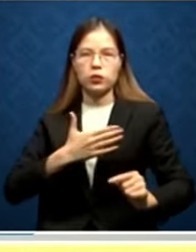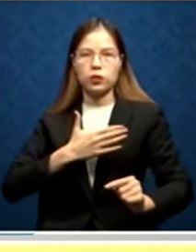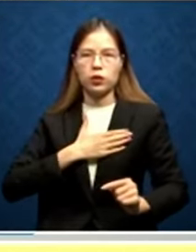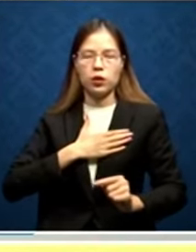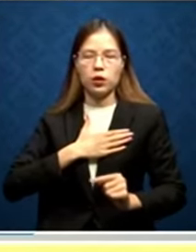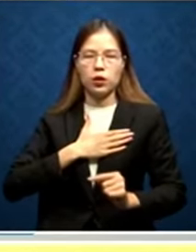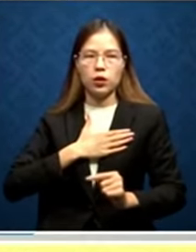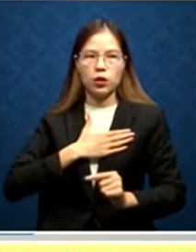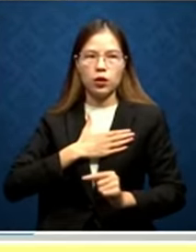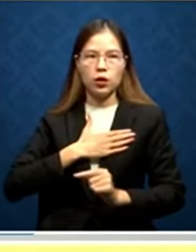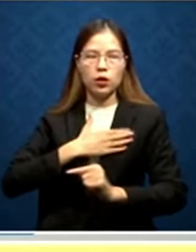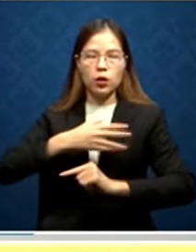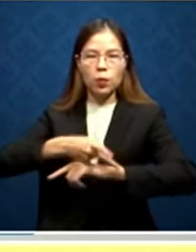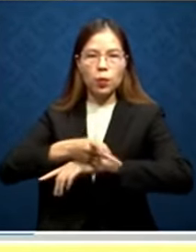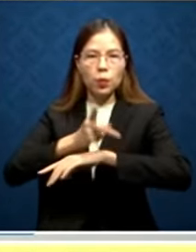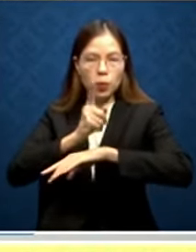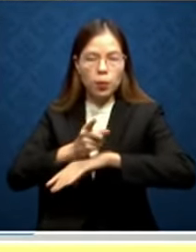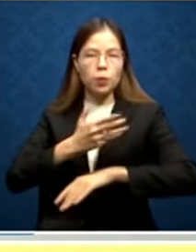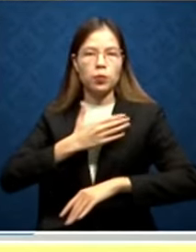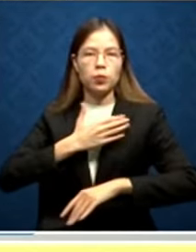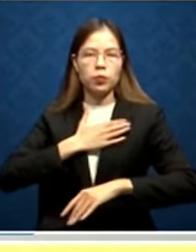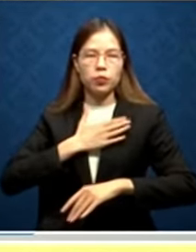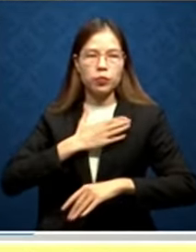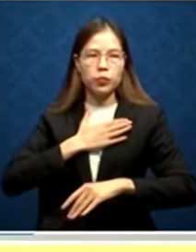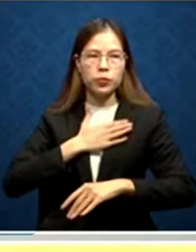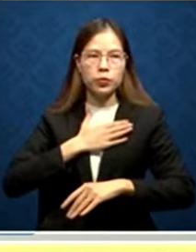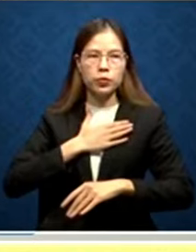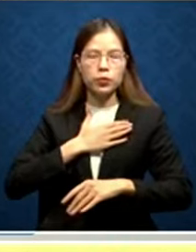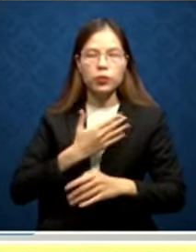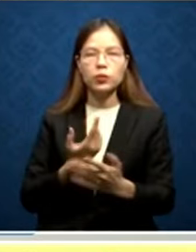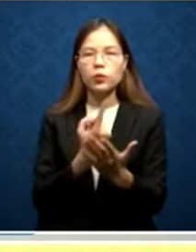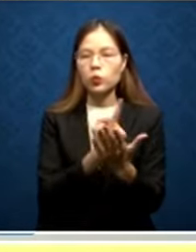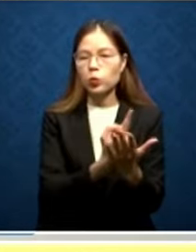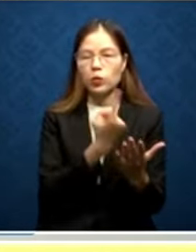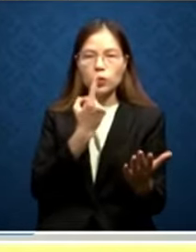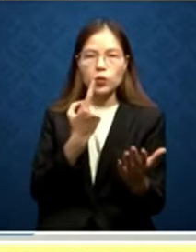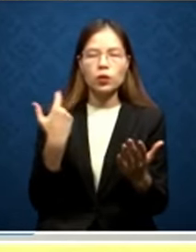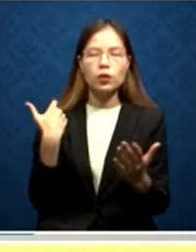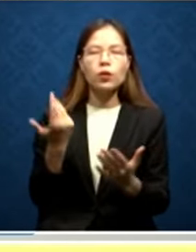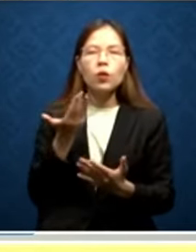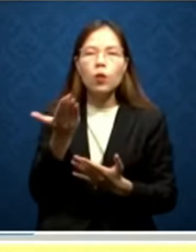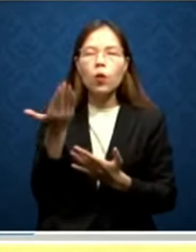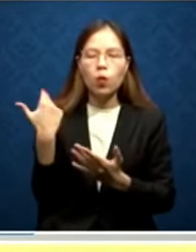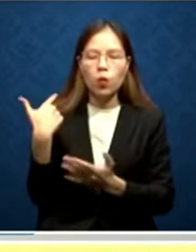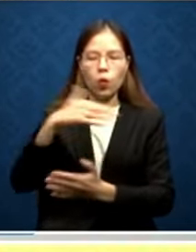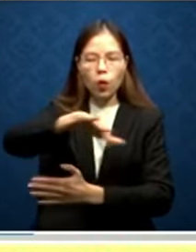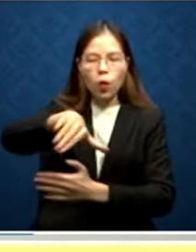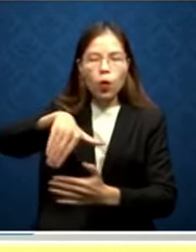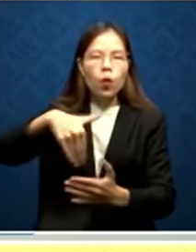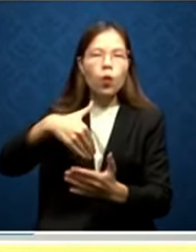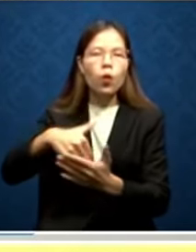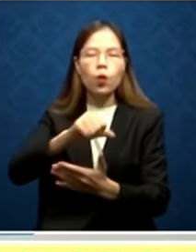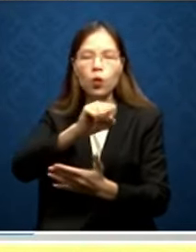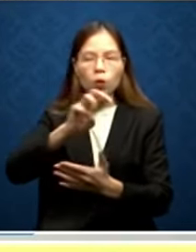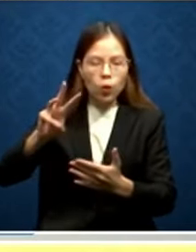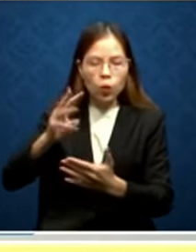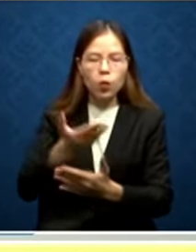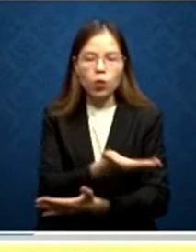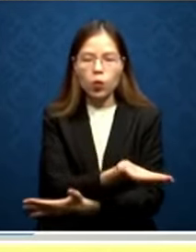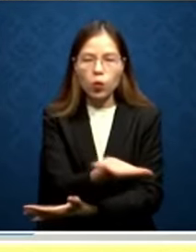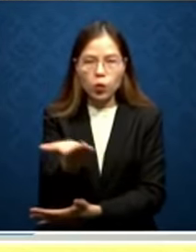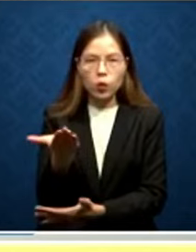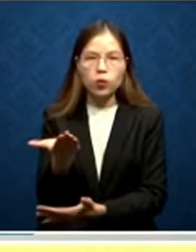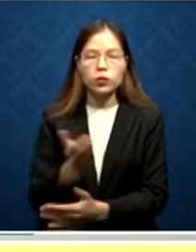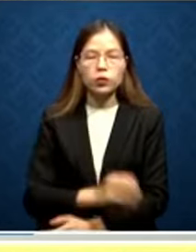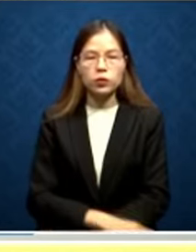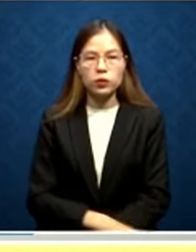ำการเปลี่ยนแปลงนี้ในบทบาทประธานวุฒิสภาและขอวิงวอนท่านสมาชิกวุฒิสภาผู้ทรงเกียรติทุกท่